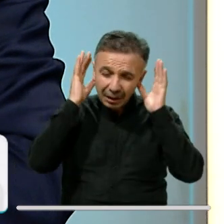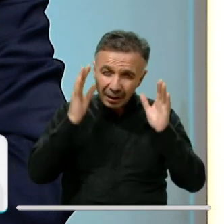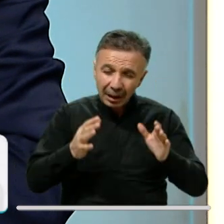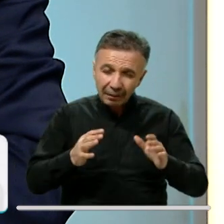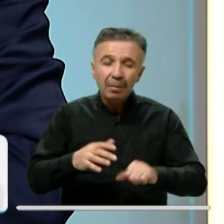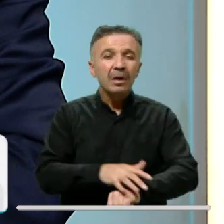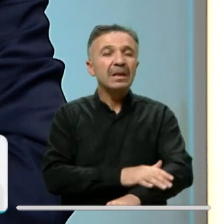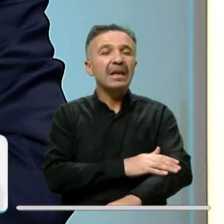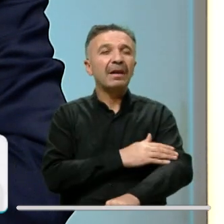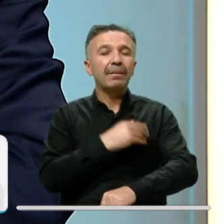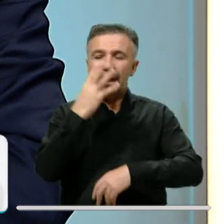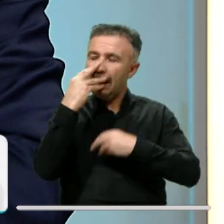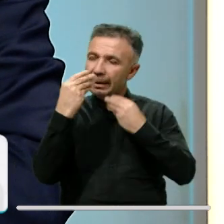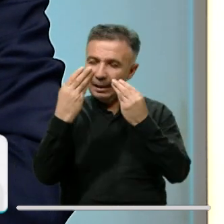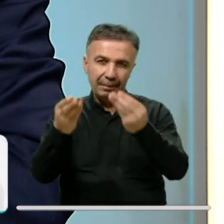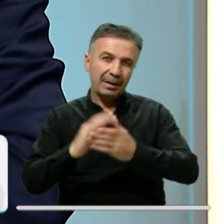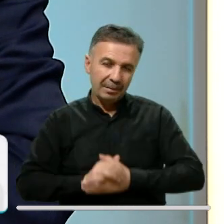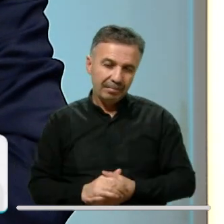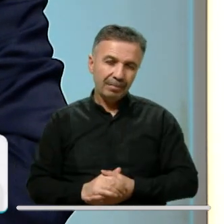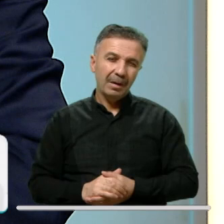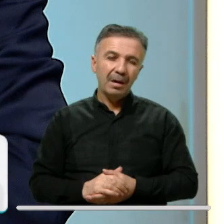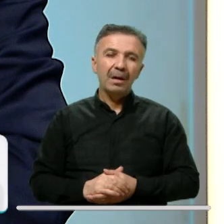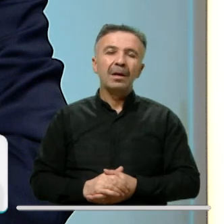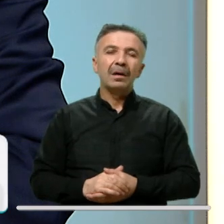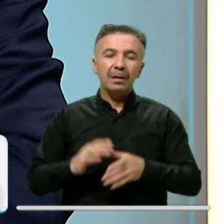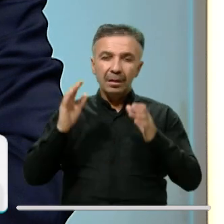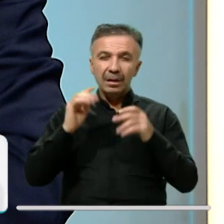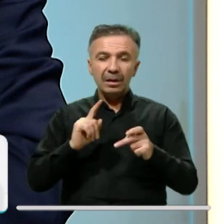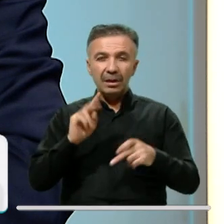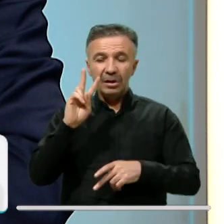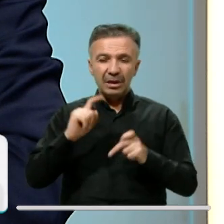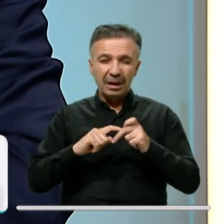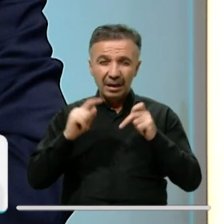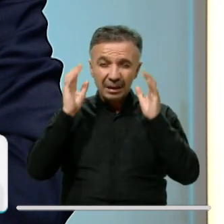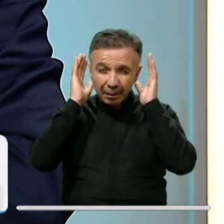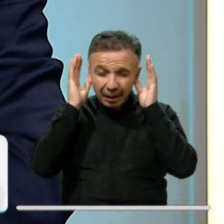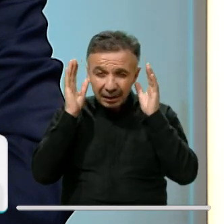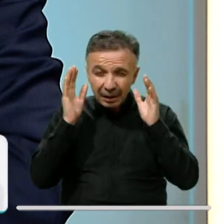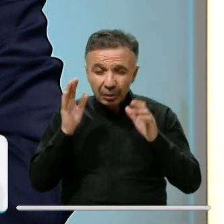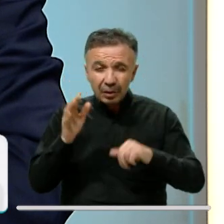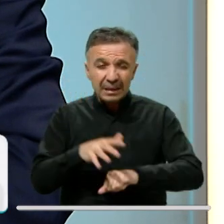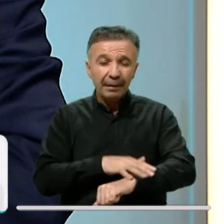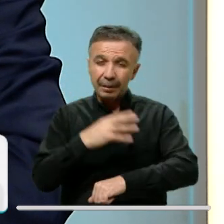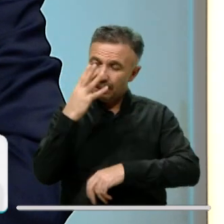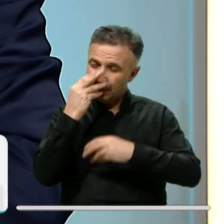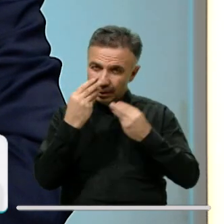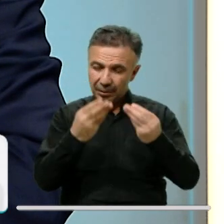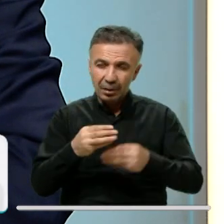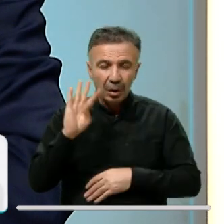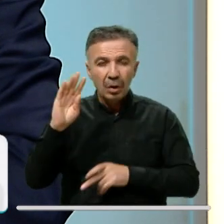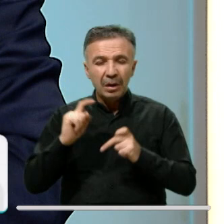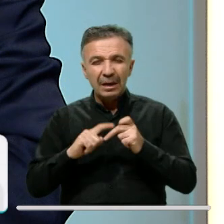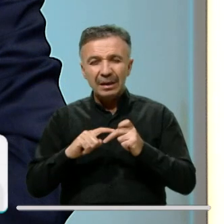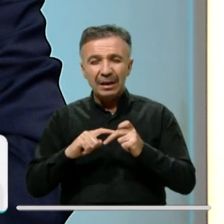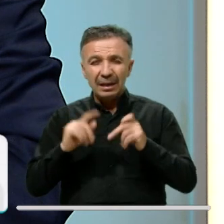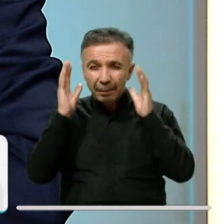bunun sevabını bağışlayabilir. Kılıp iki rekat namaz kılıp bunun sevabını da bağışlayabilir. Dört rekat kılıp sevabını